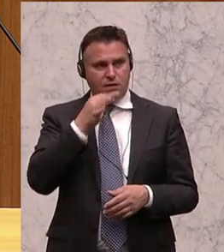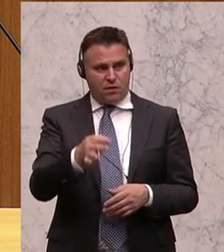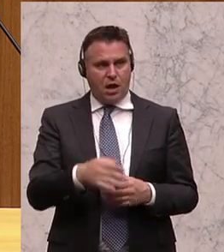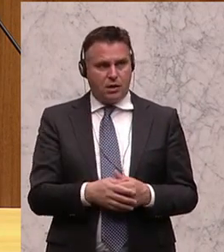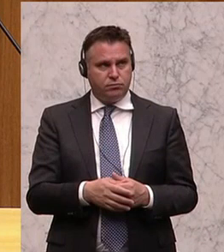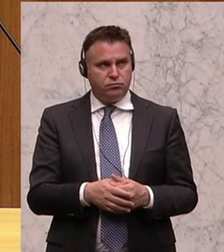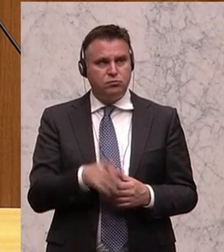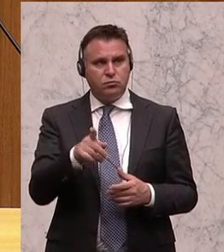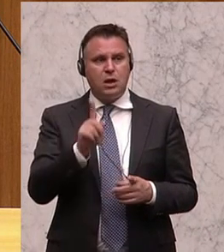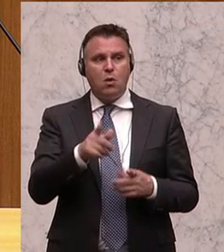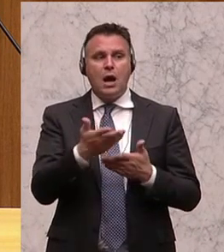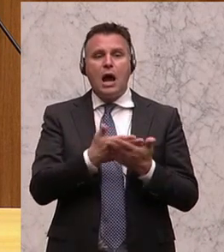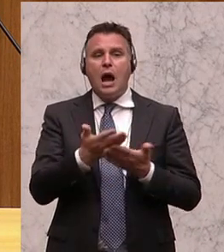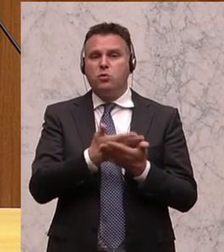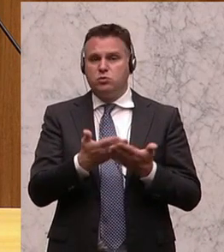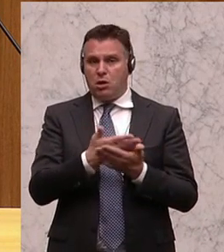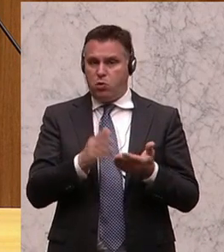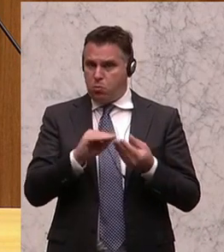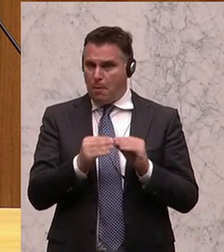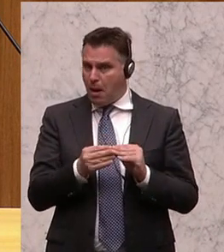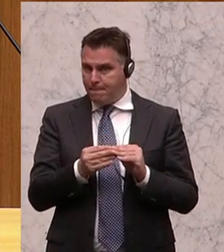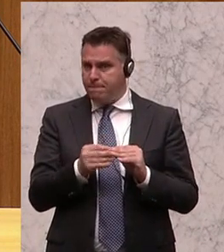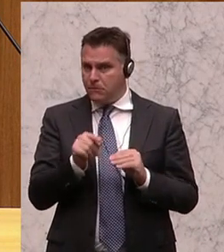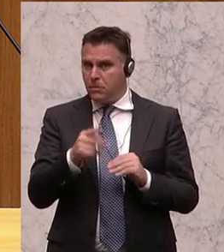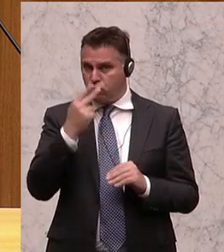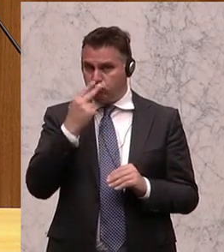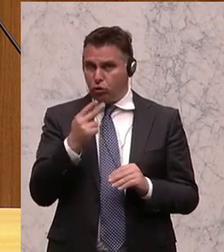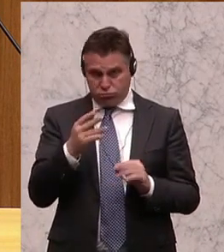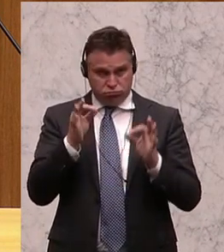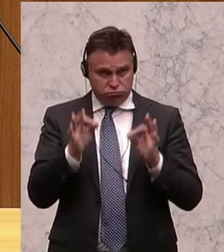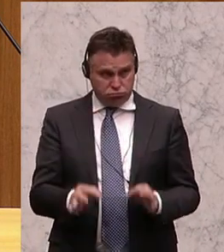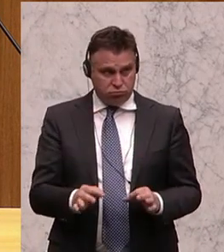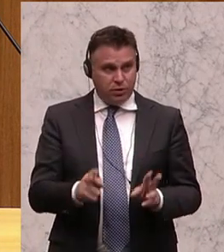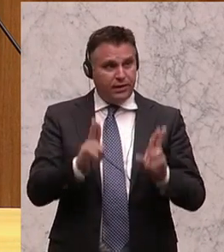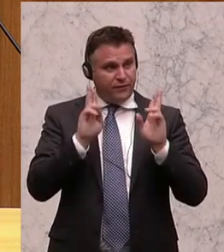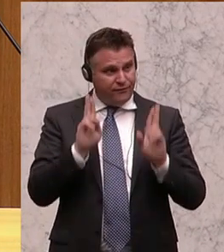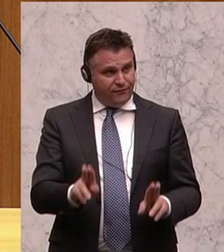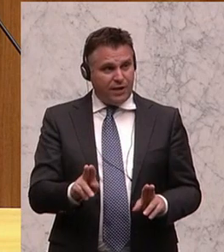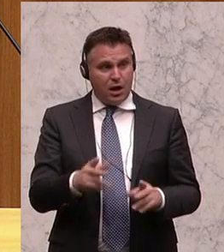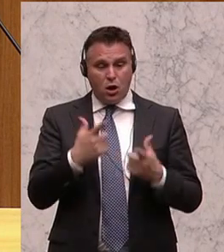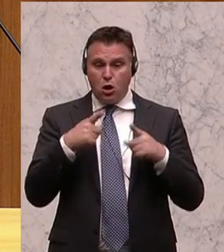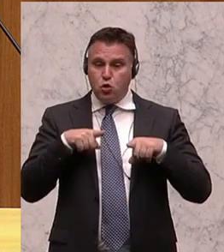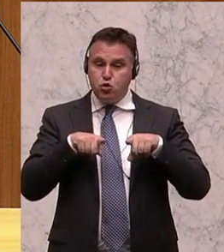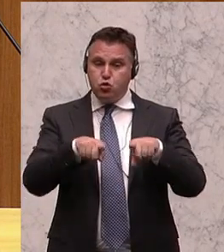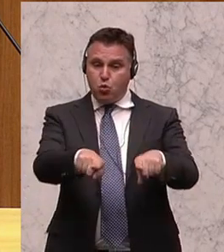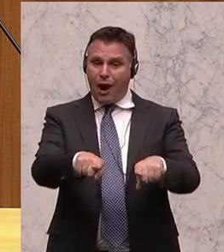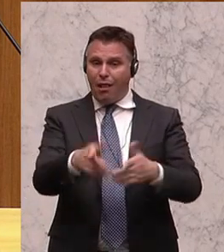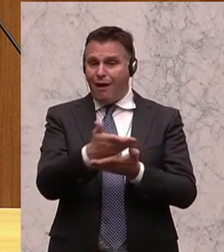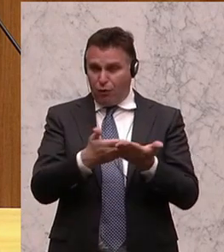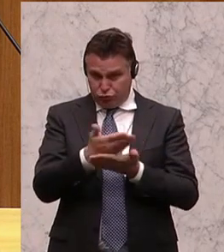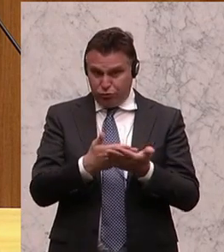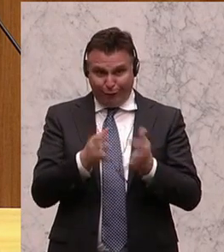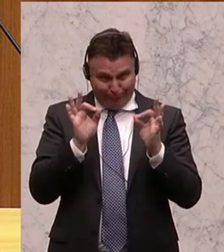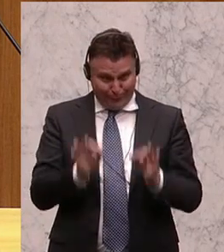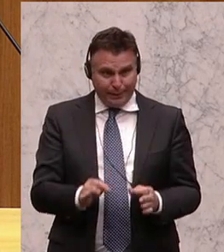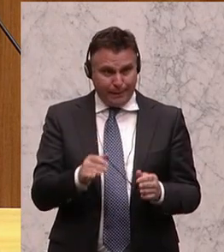man das Problem der Ausbildung? Ist sichergestellt, dass wir nachher unsere wirklich tolle duale Ausbildung haben? Auch darauf haben wir